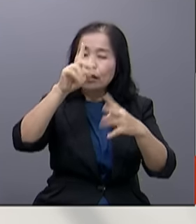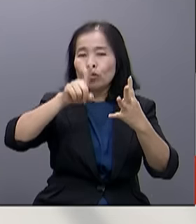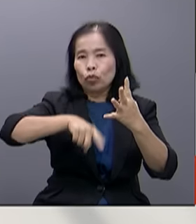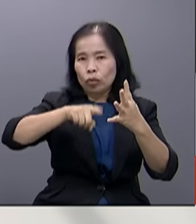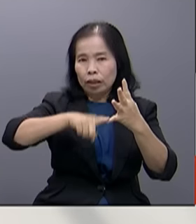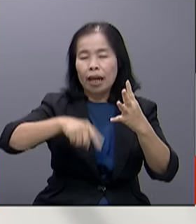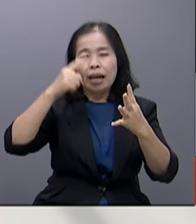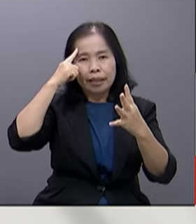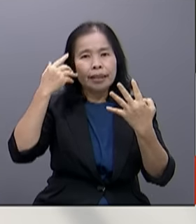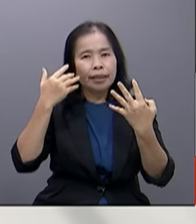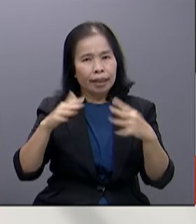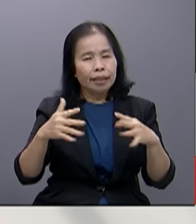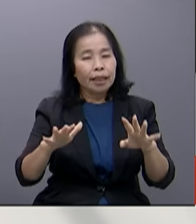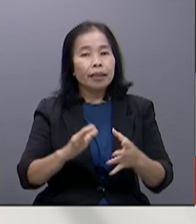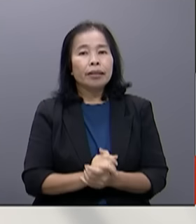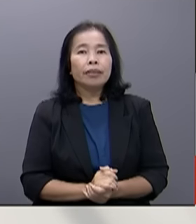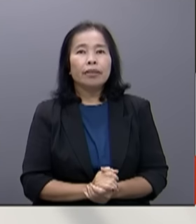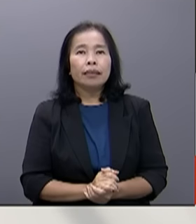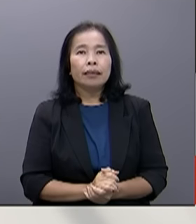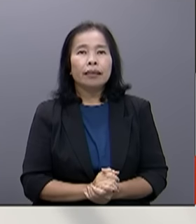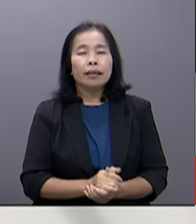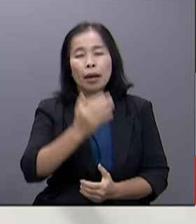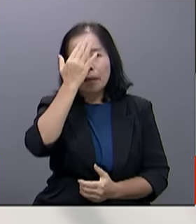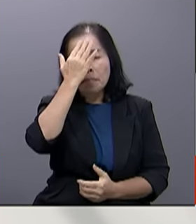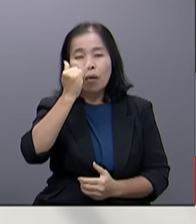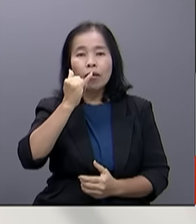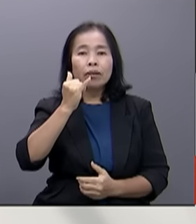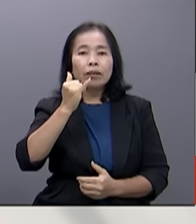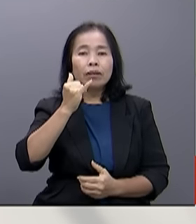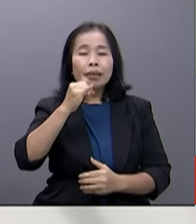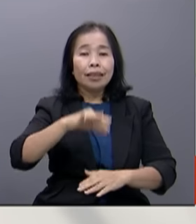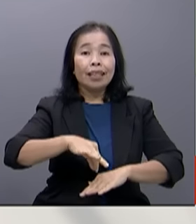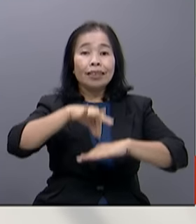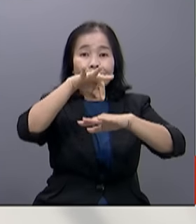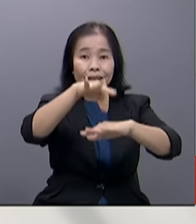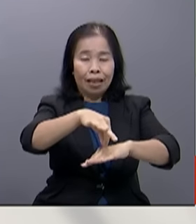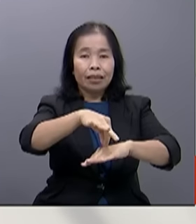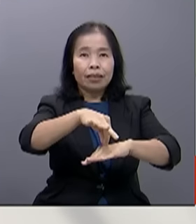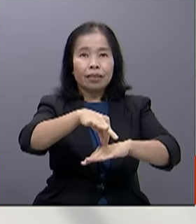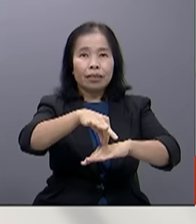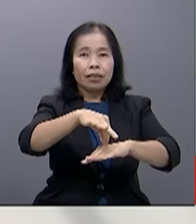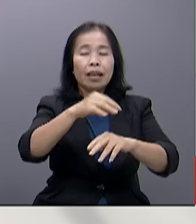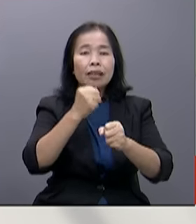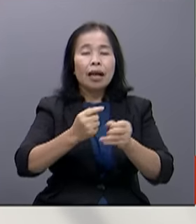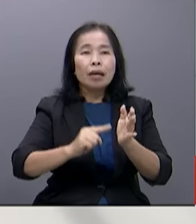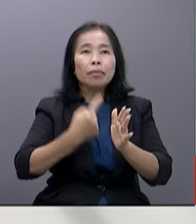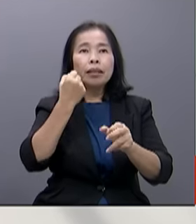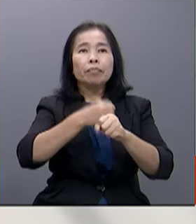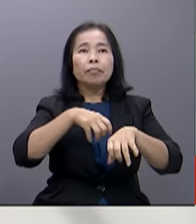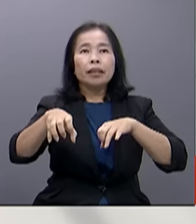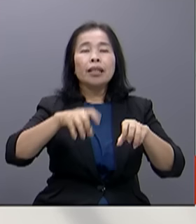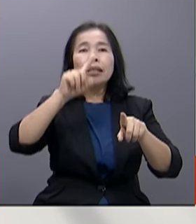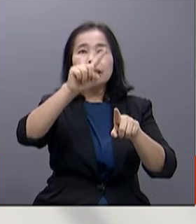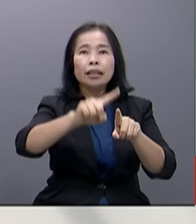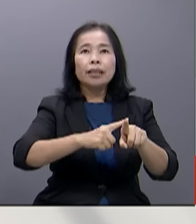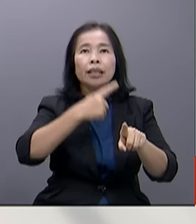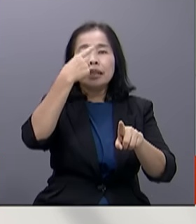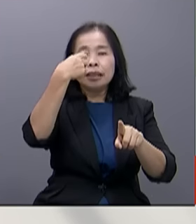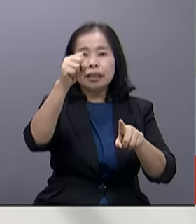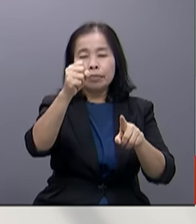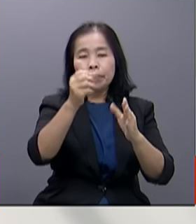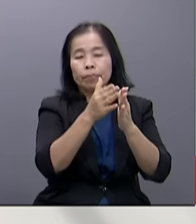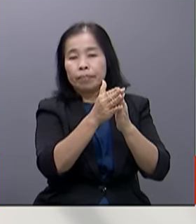กรกฎาสิงหาเพราะว่าการแต่งตั้งปีนี้เนี่ยจะเริ่มดำเนินการตั้งแต่ต้นเดือนตุลาคมเป็นต้